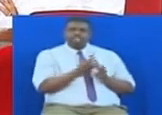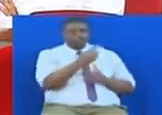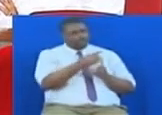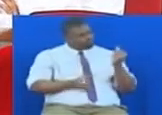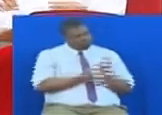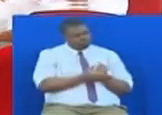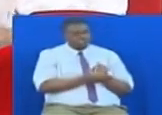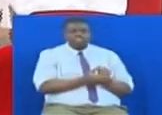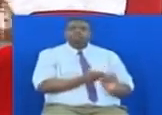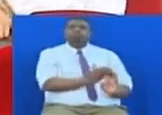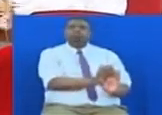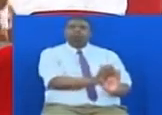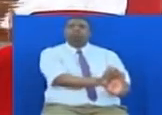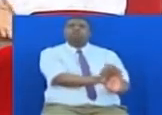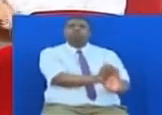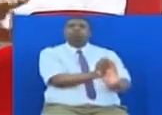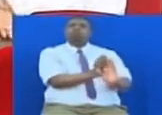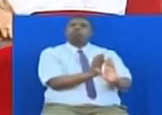tutanyooka.